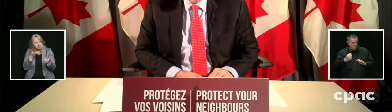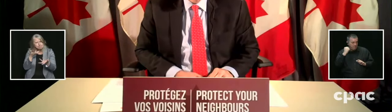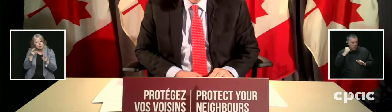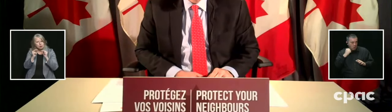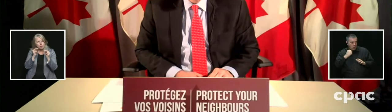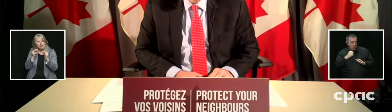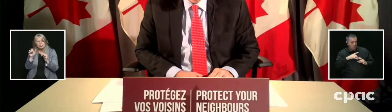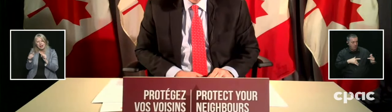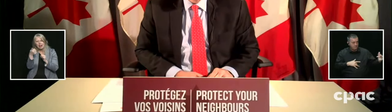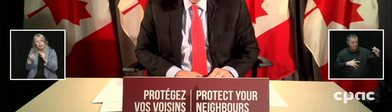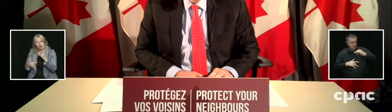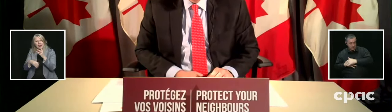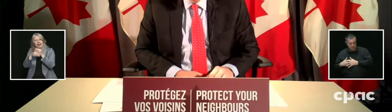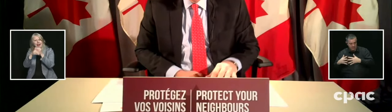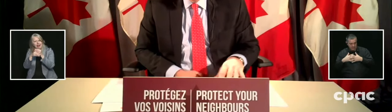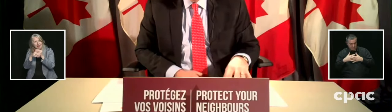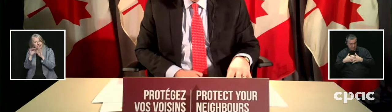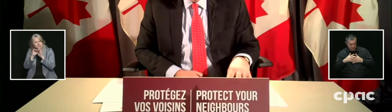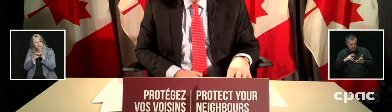américains, qui vont être changés?